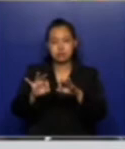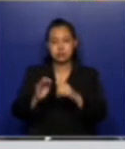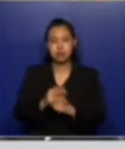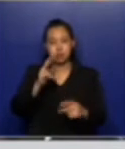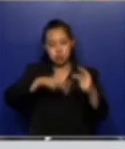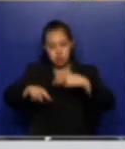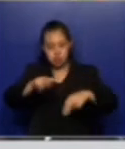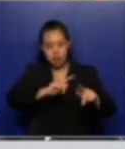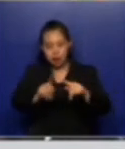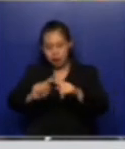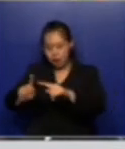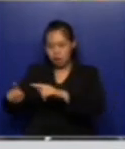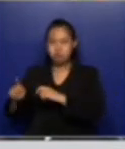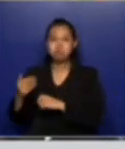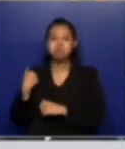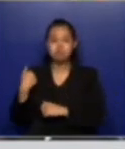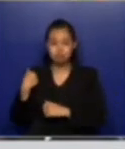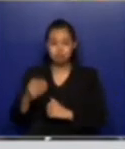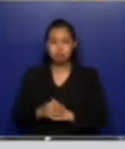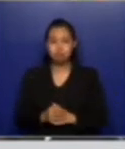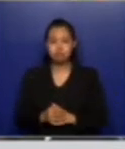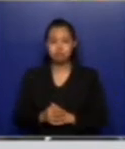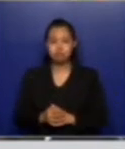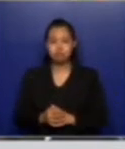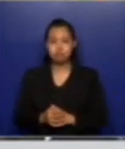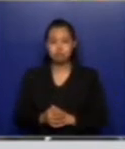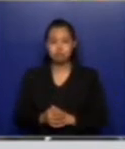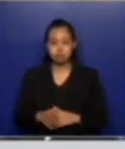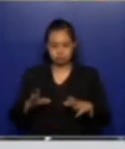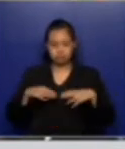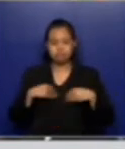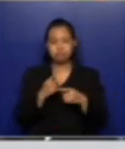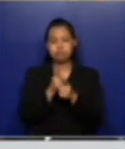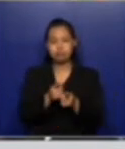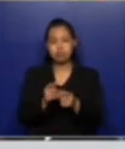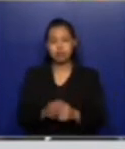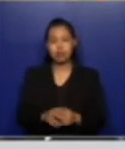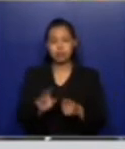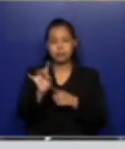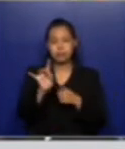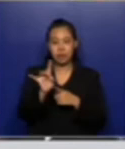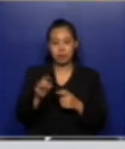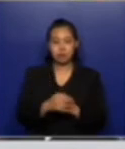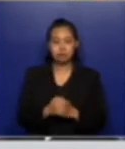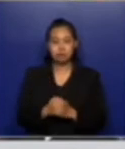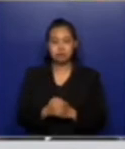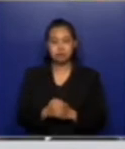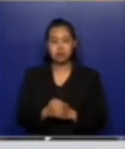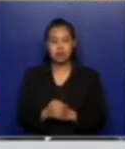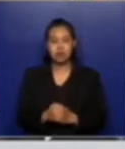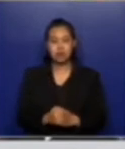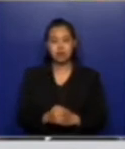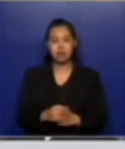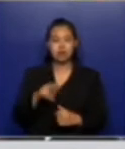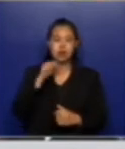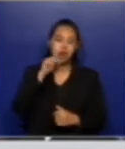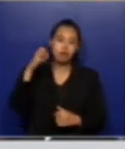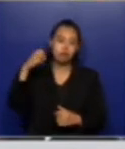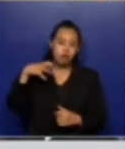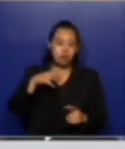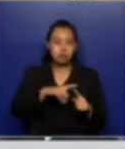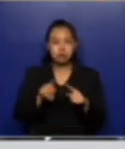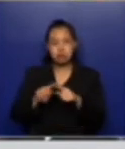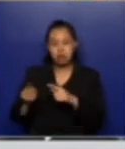แลเรื่องทุกอย่างอันดับที่8ครับท่านจัดไปให้รัฐวิสาหกิจนะครับ 15,000 ล้านกระ